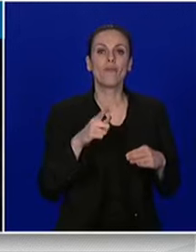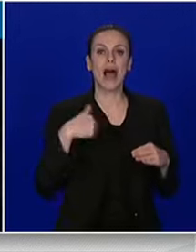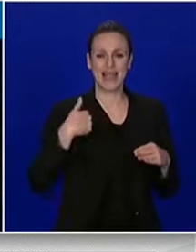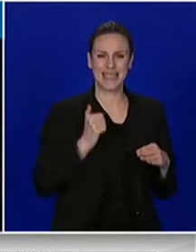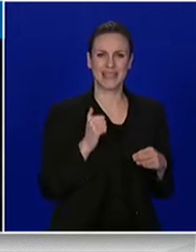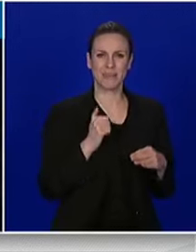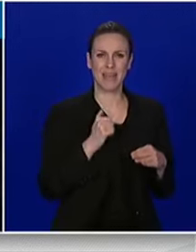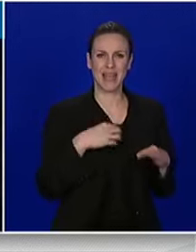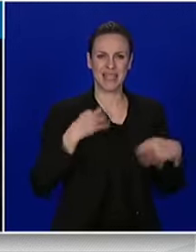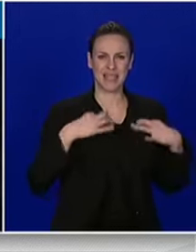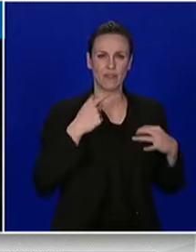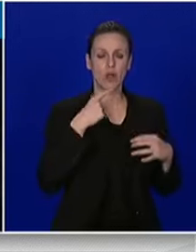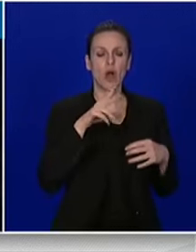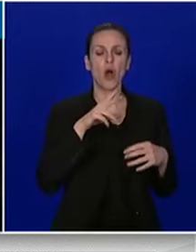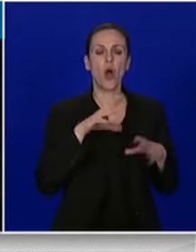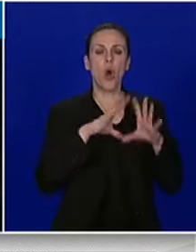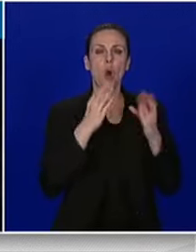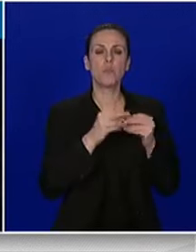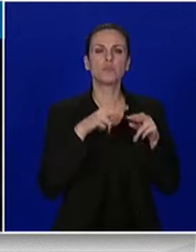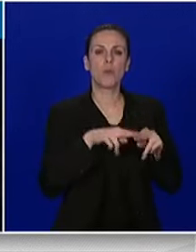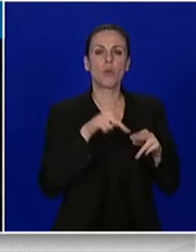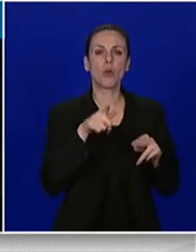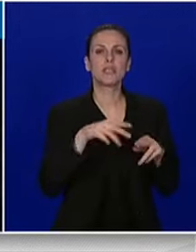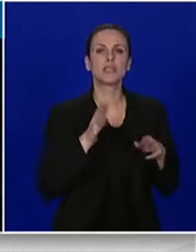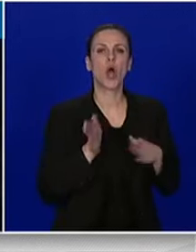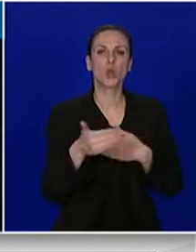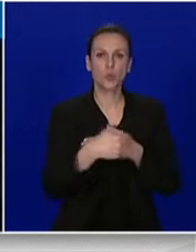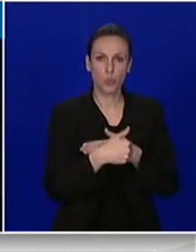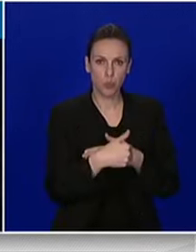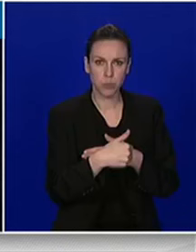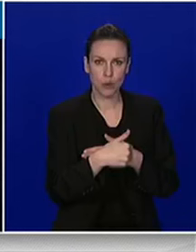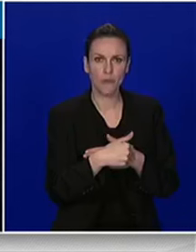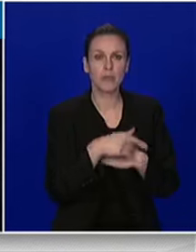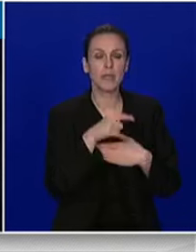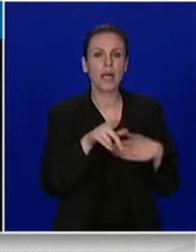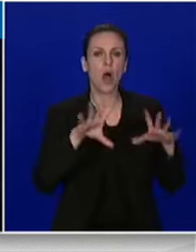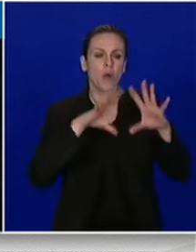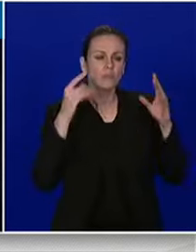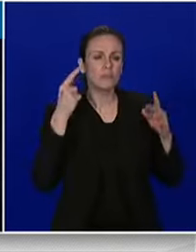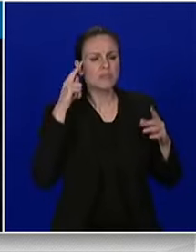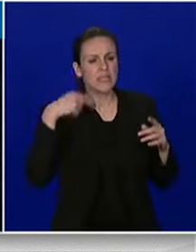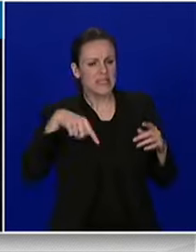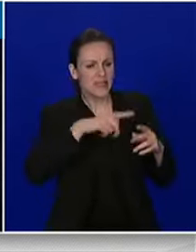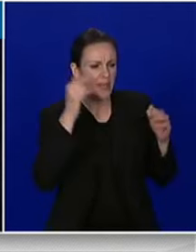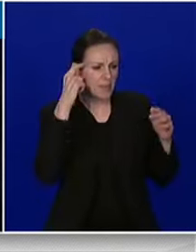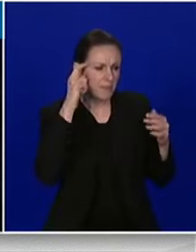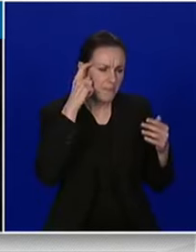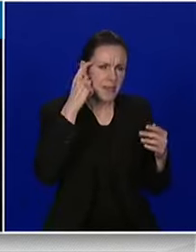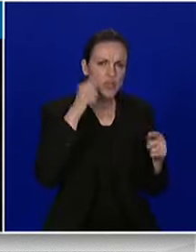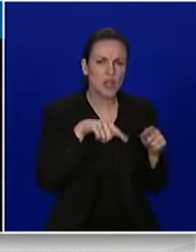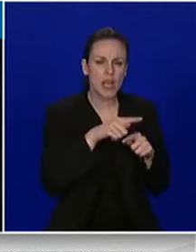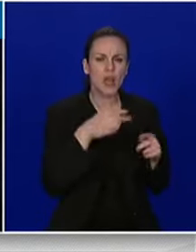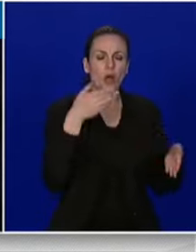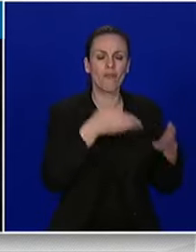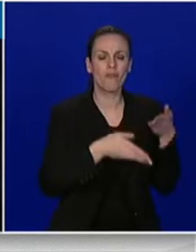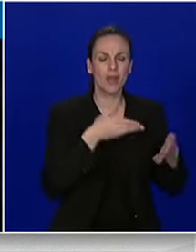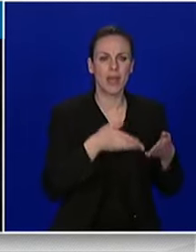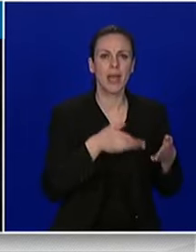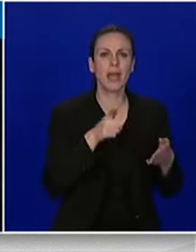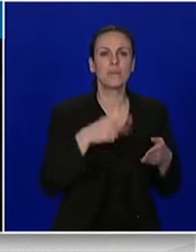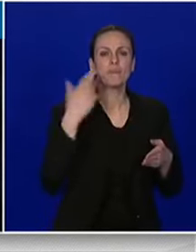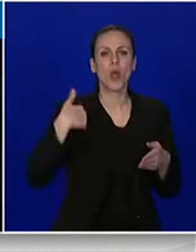utvrdila u Općoj bolnici Dubrovnik je usuglašeno u smislu jednog mišljenja da se podaci i nalaz zdravstveno-inspekcijskog